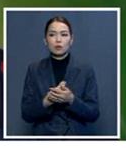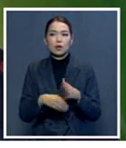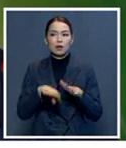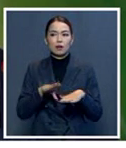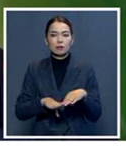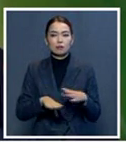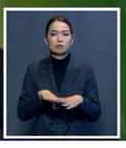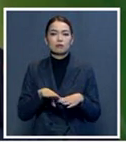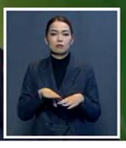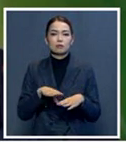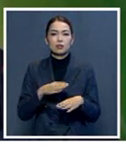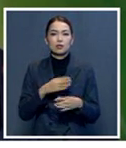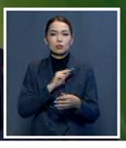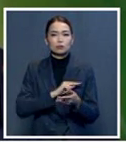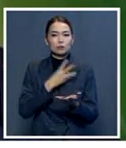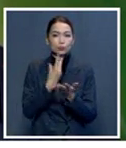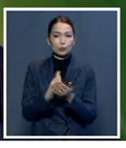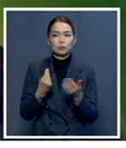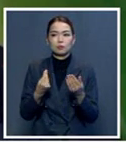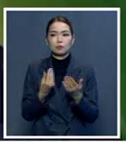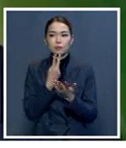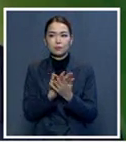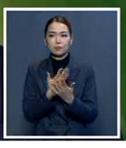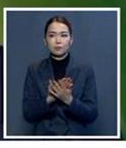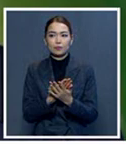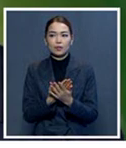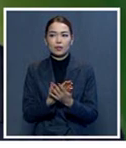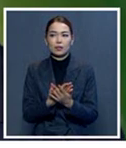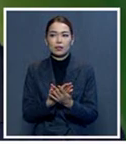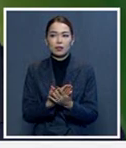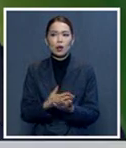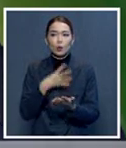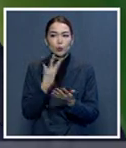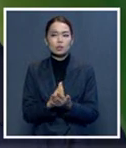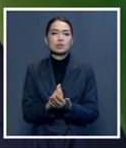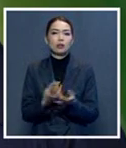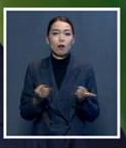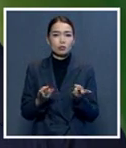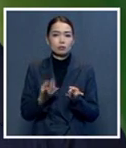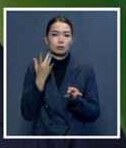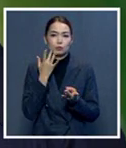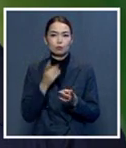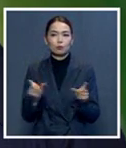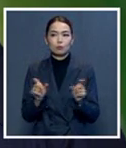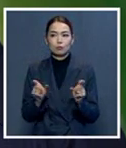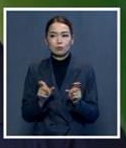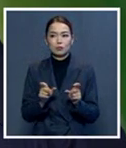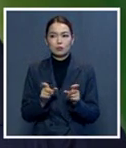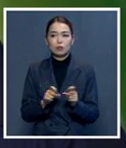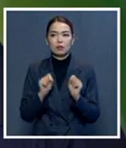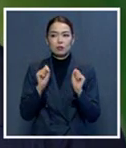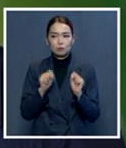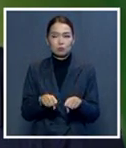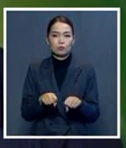үкіммен белгіленген талап қарыздарын да жоюда. Және өзіне қажетті дүкеннен азық-түлік бірінші кезектегі